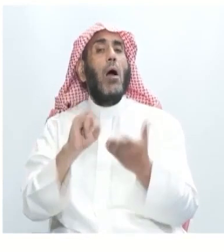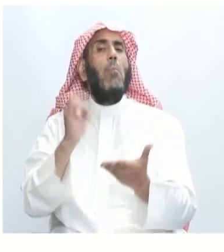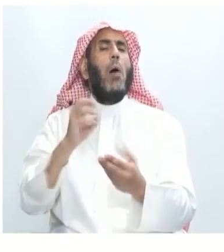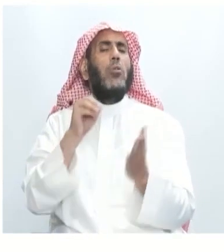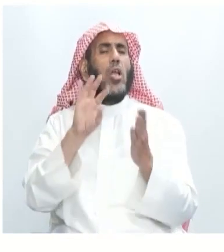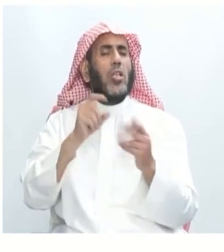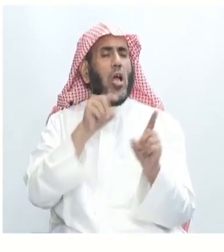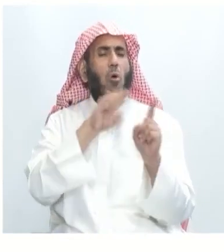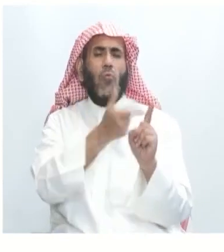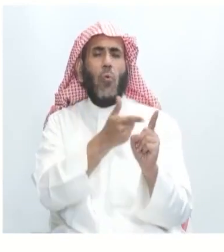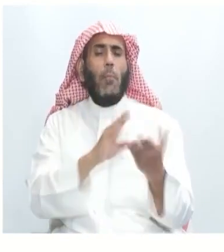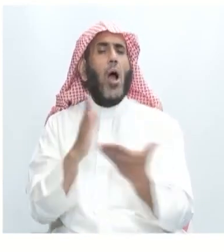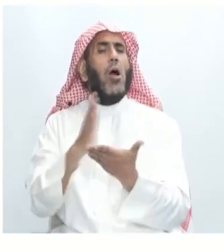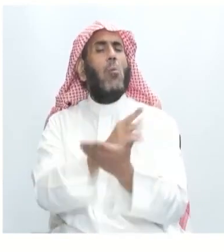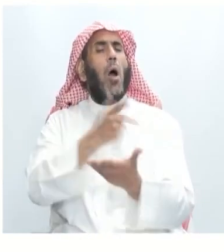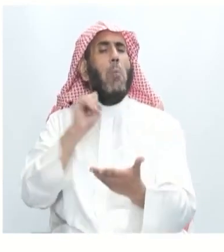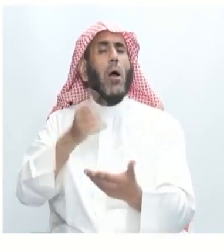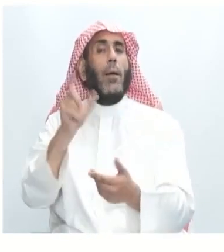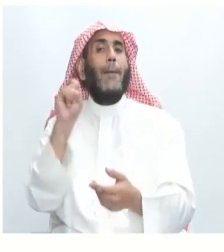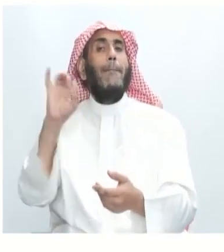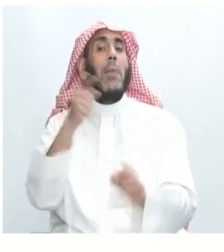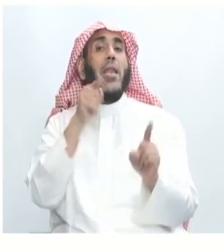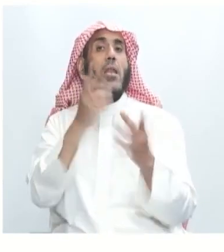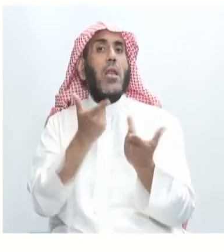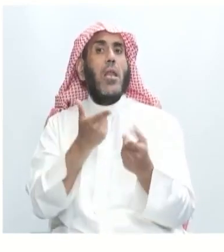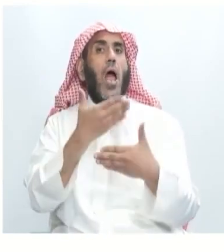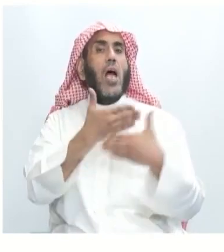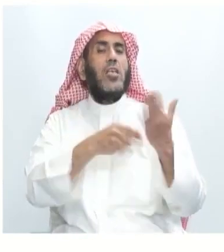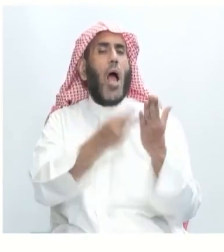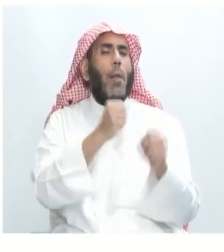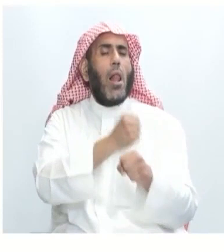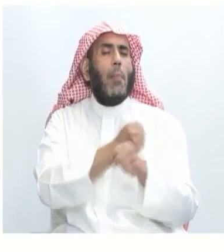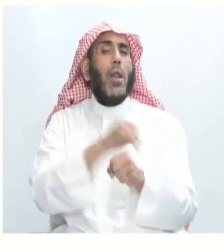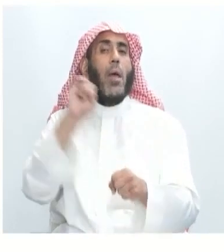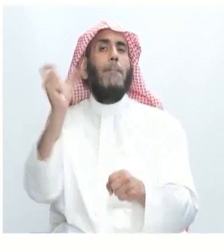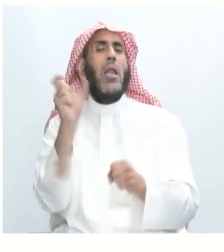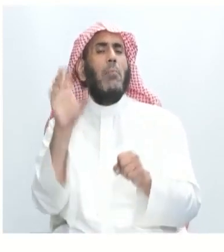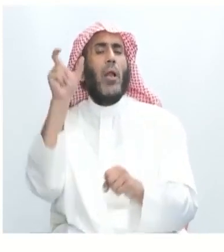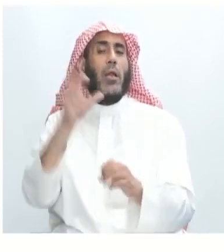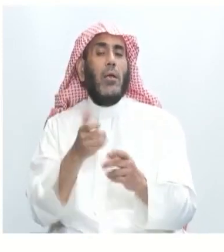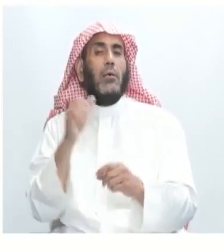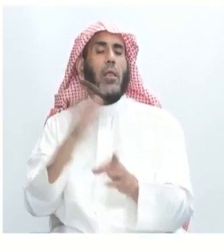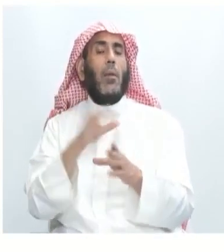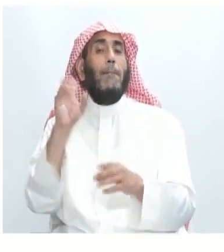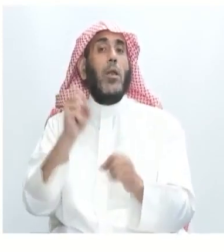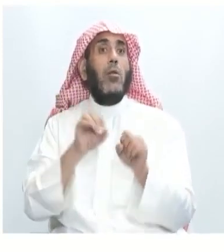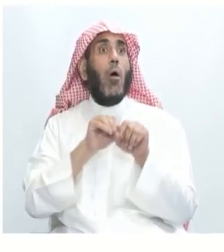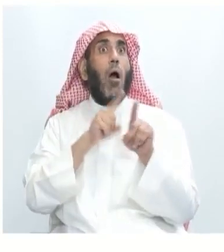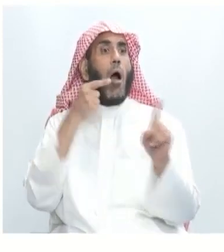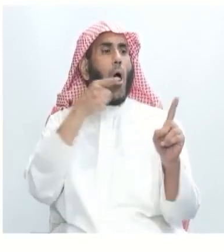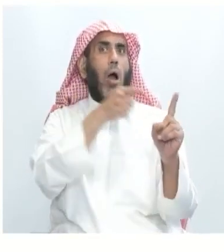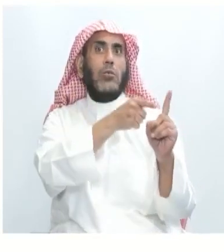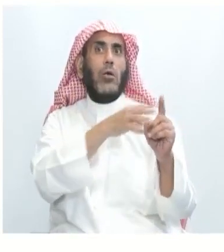ما موضوعه ما ما اقسامه من من انشاه ايضا في التعريف المجال العلمي كذلك من اشهر